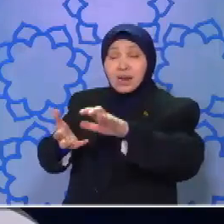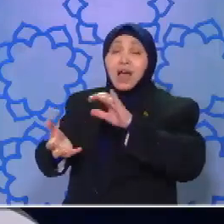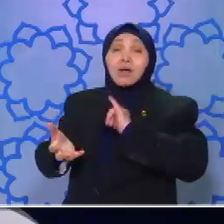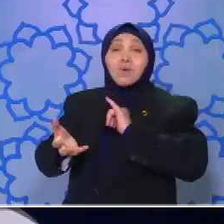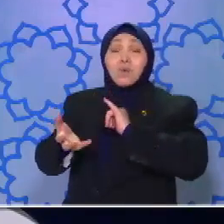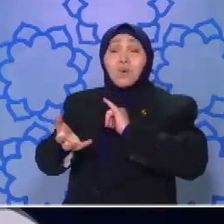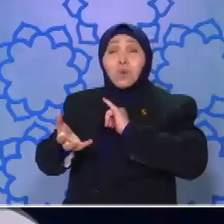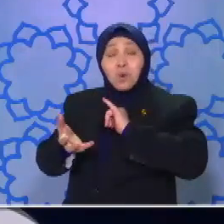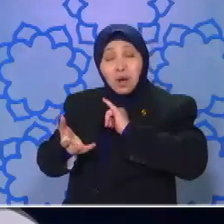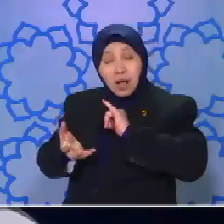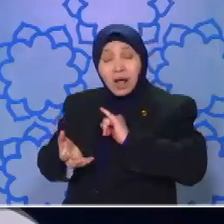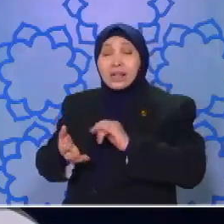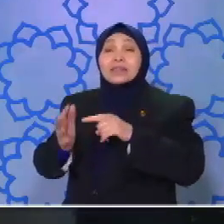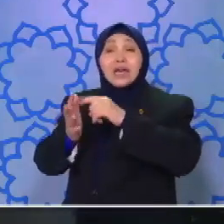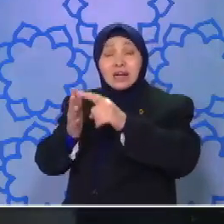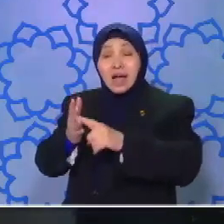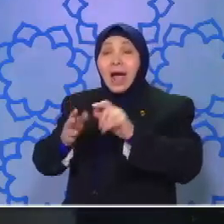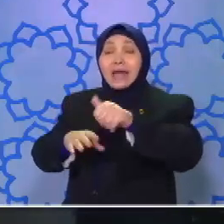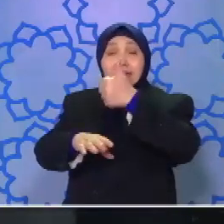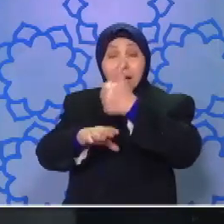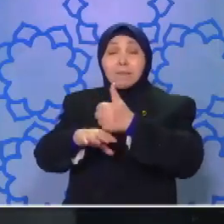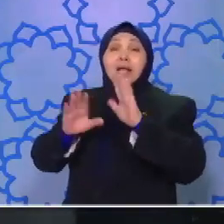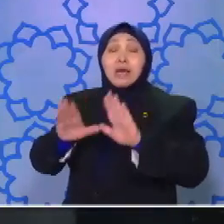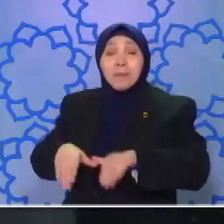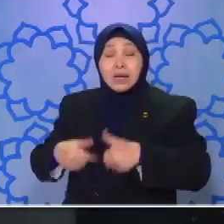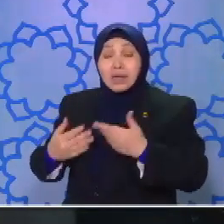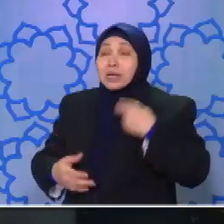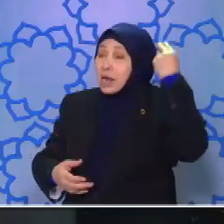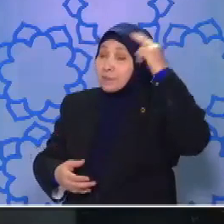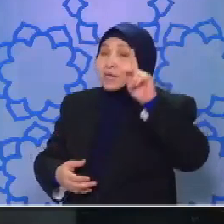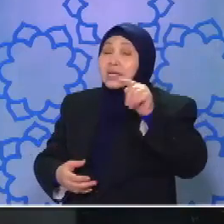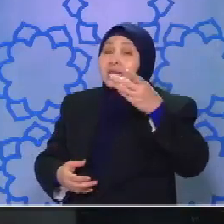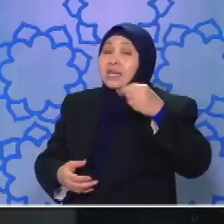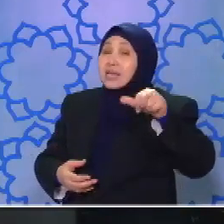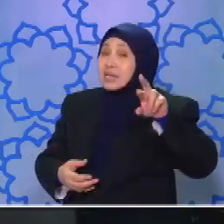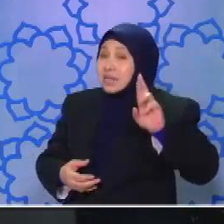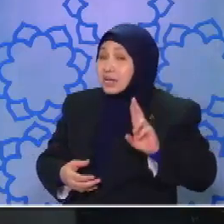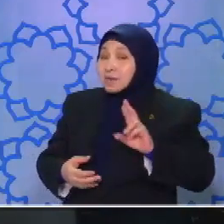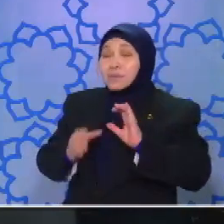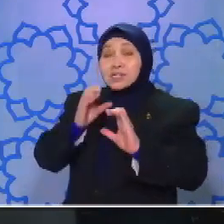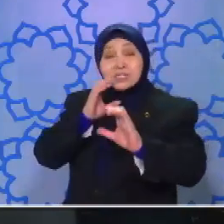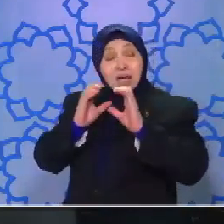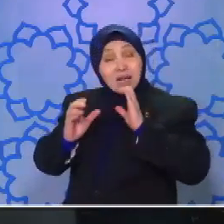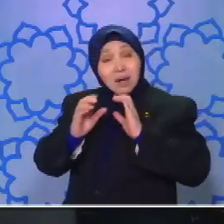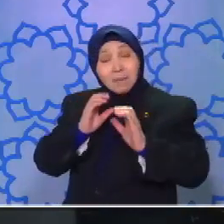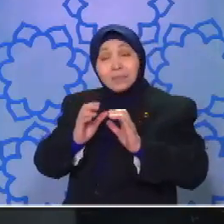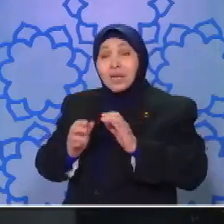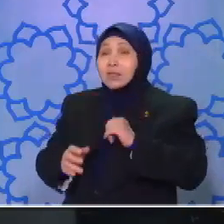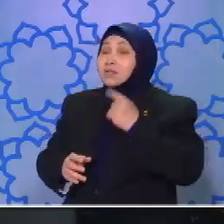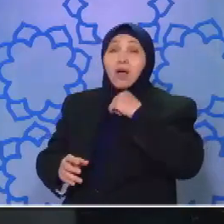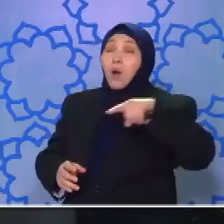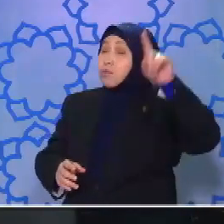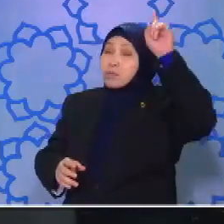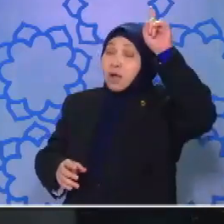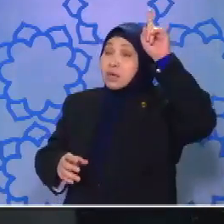yang beradab, Ustaz, ya, antara adab bagaimana Nabi Khidir bercakap. Fa'aradtu an a'ibaha, dia tak cakap bahawa Allah nak